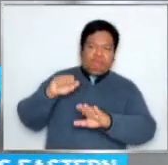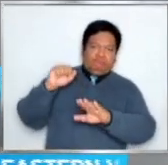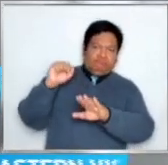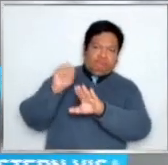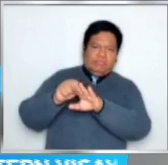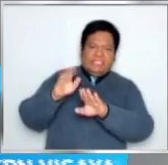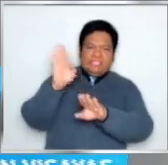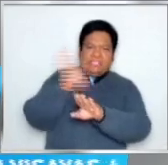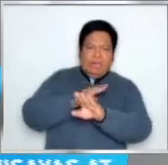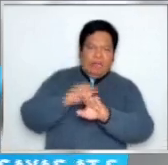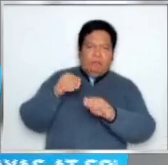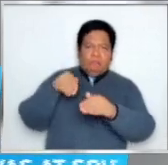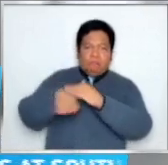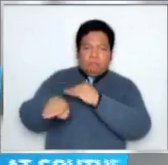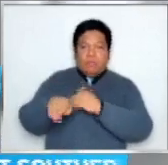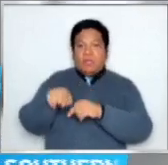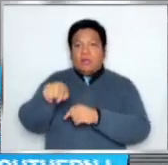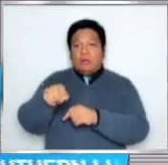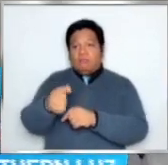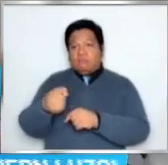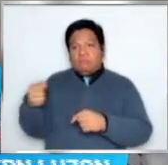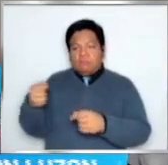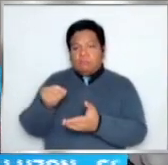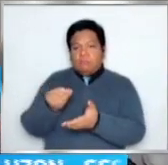ng mahigit 14,000 pesos.